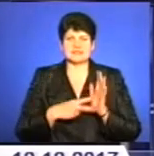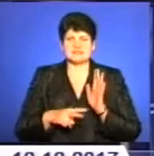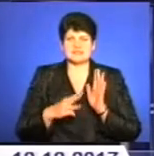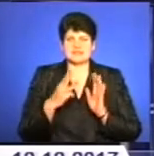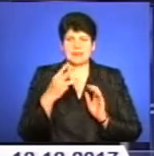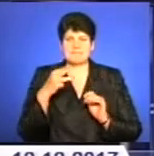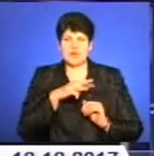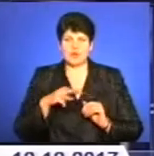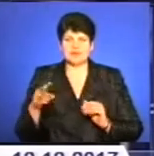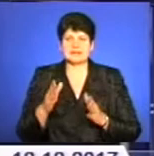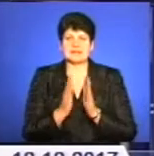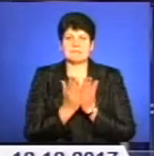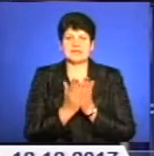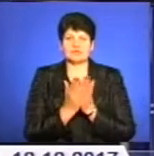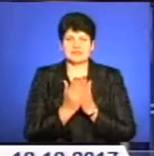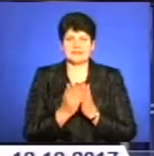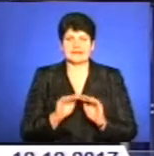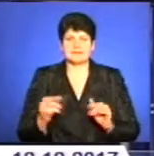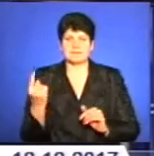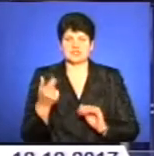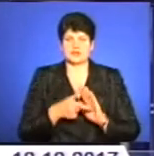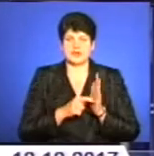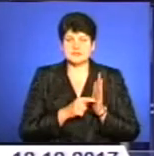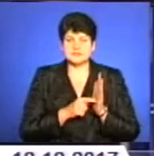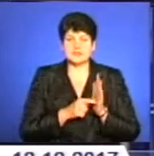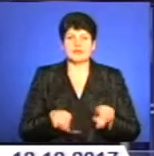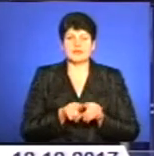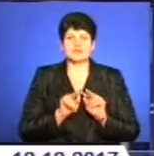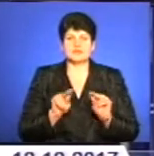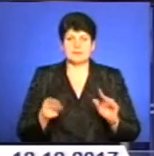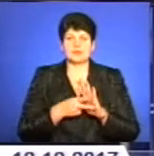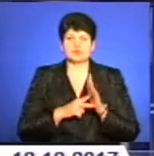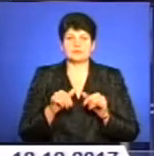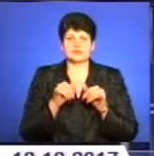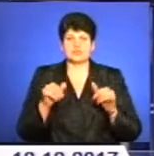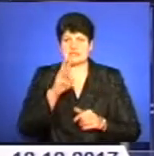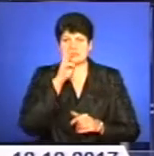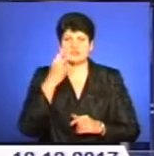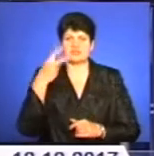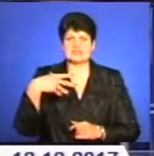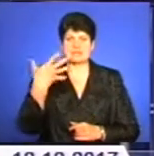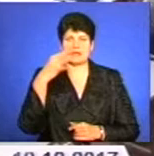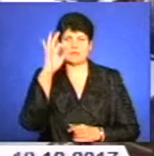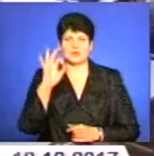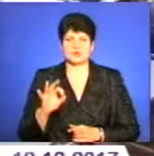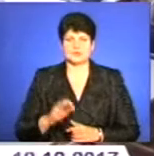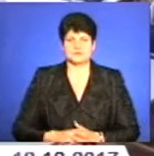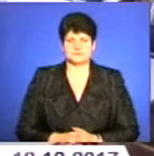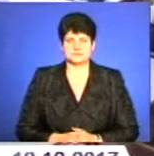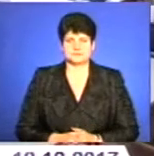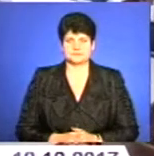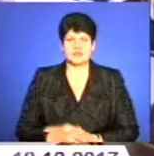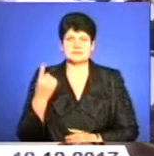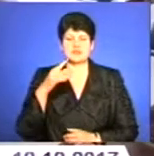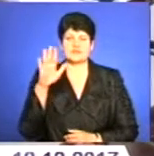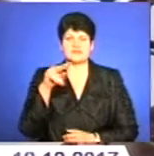на підручники для учнів перших класів. Також вчителям планують підвищити заробітну плату на 25%. З